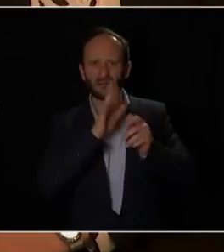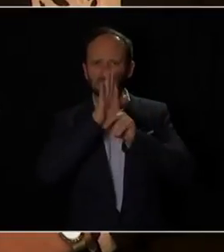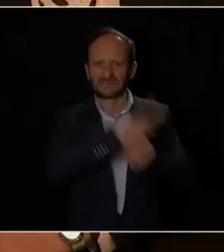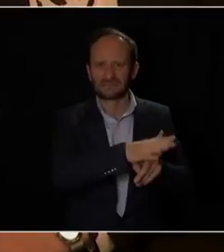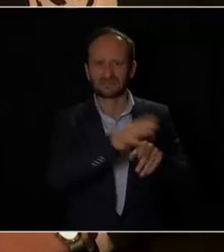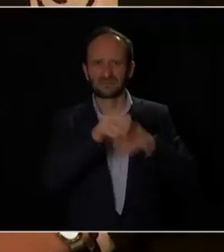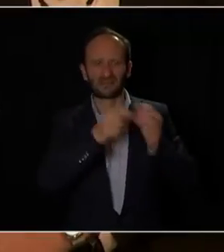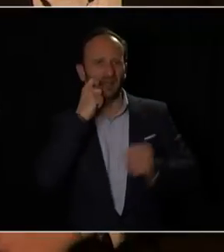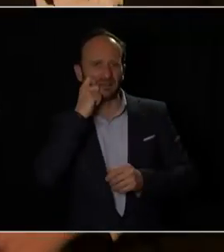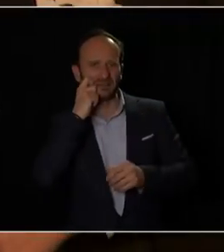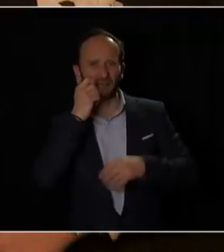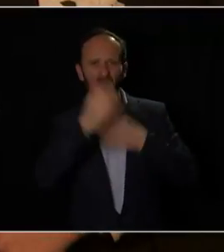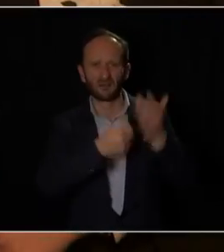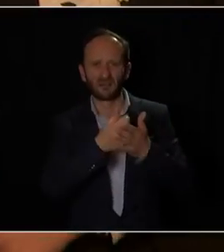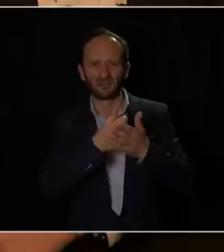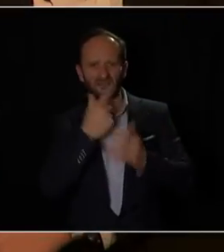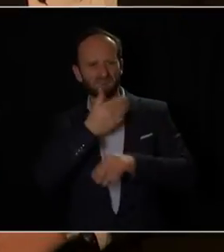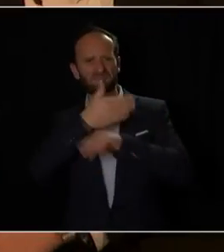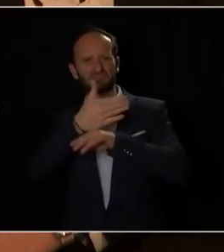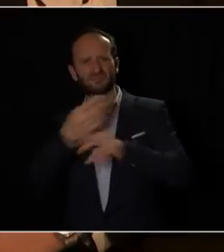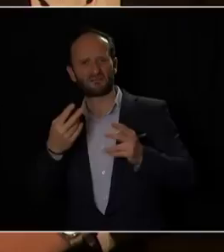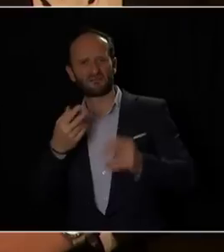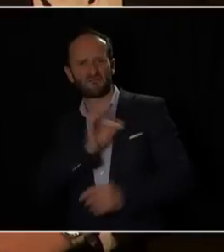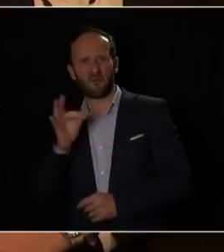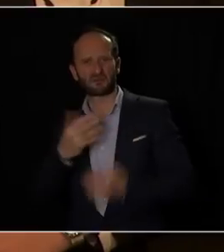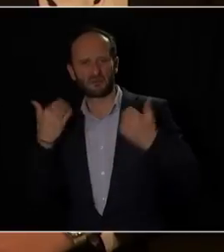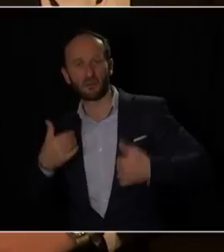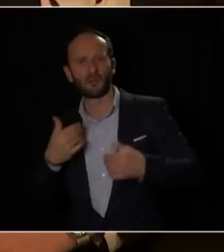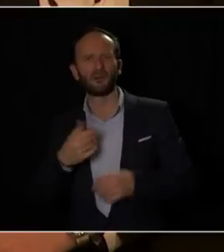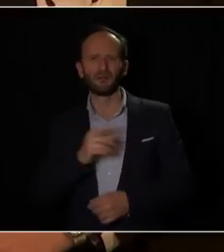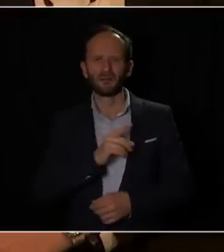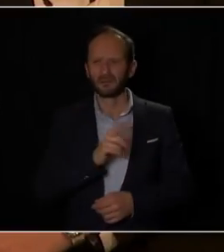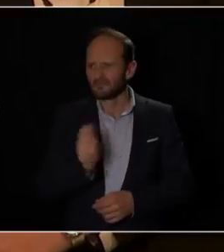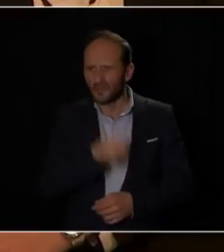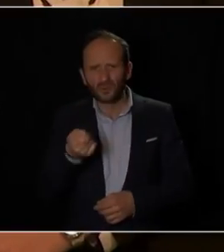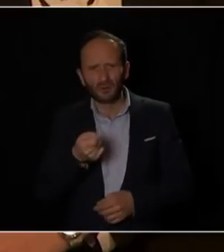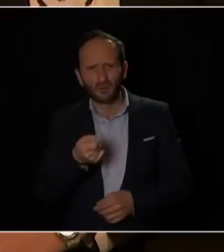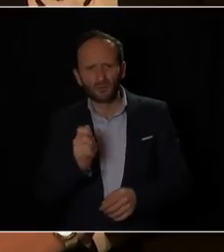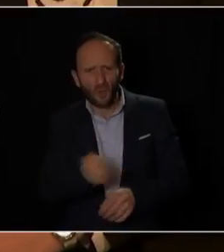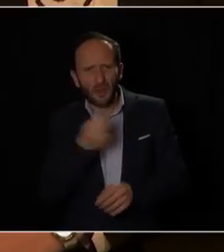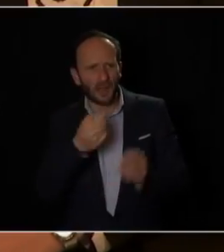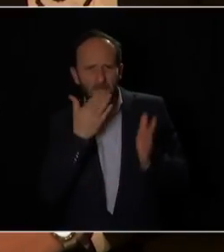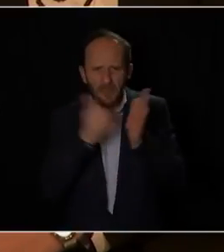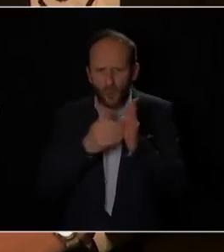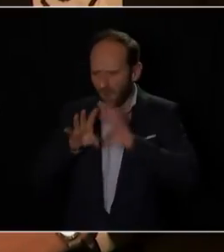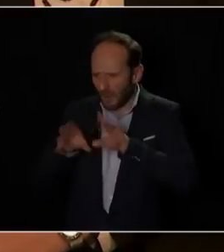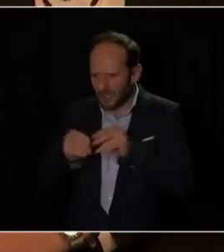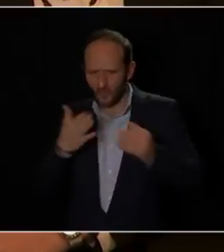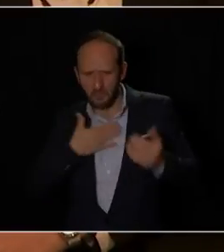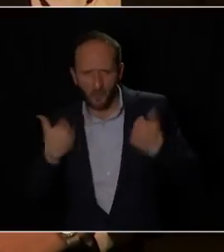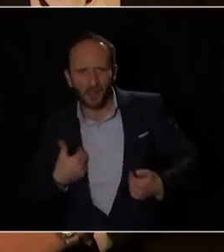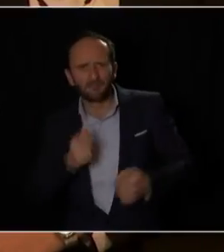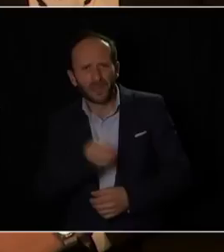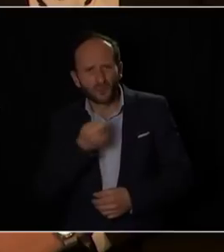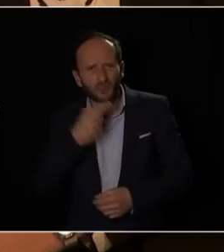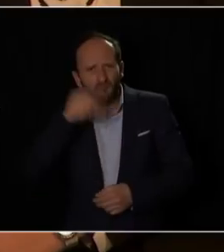et du nationalisme. C'est bien normal que chacun aspire au meilleur pour lui-même et pour ses proches, mais cette